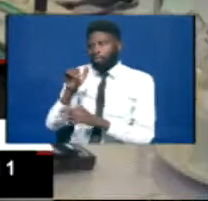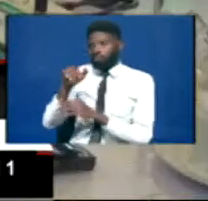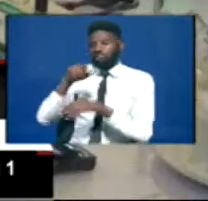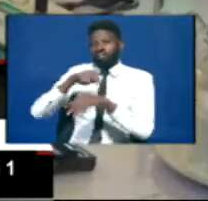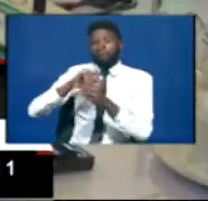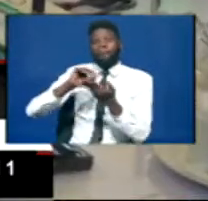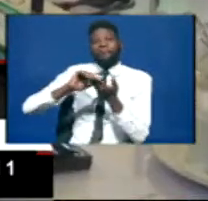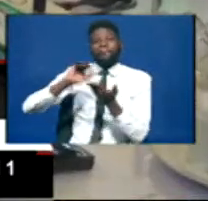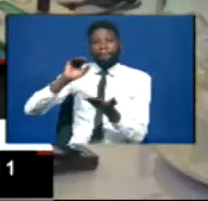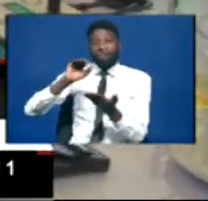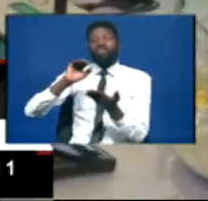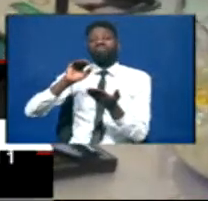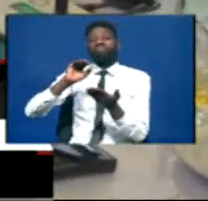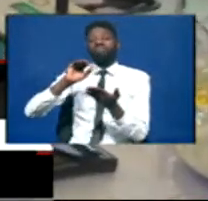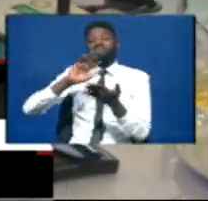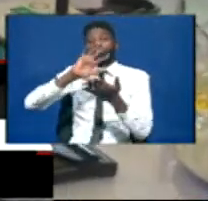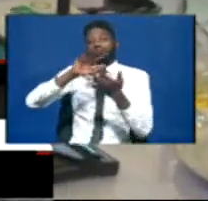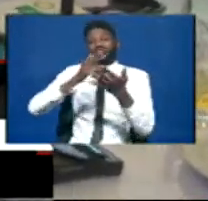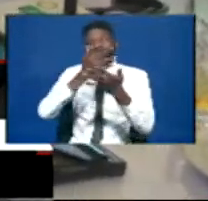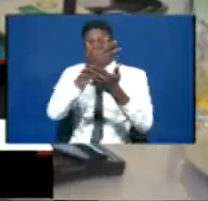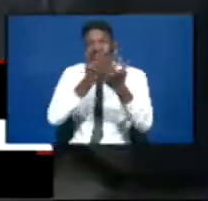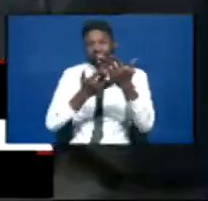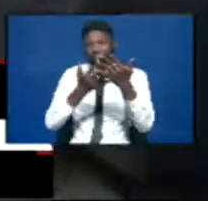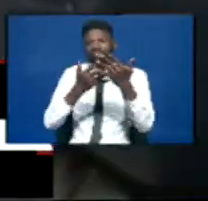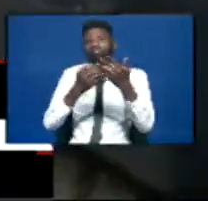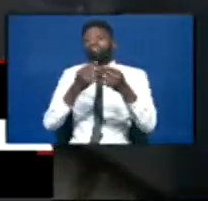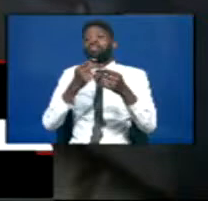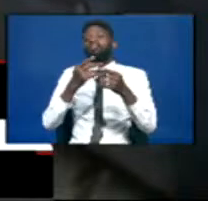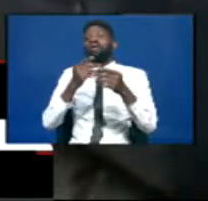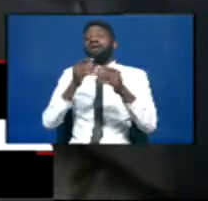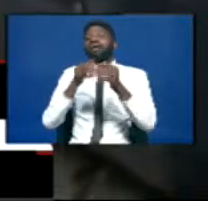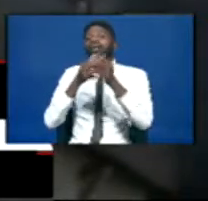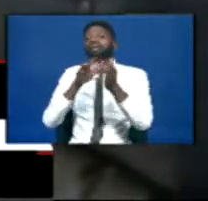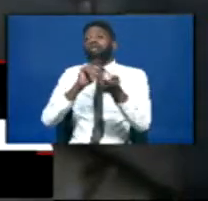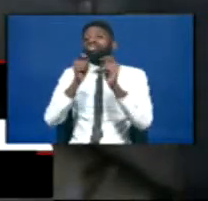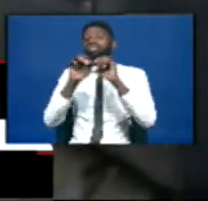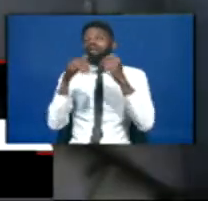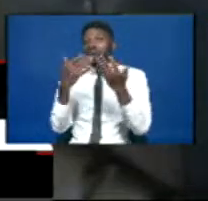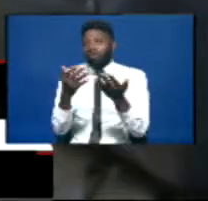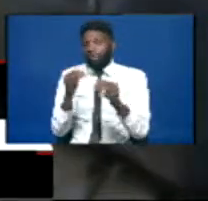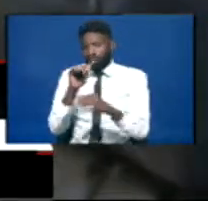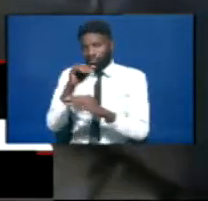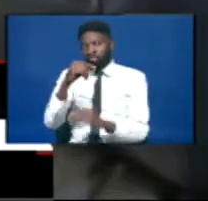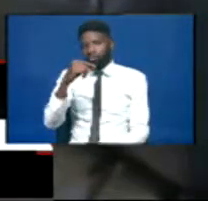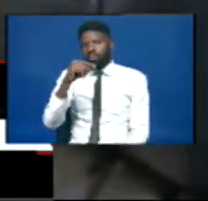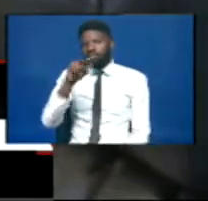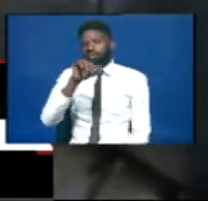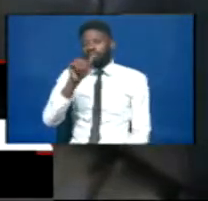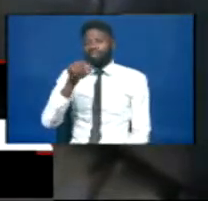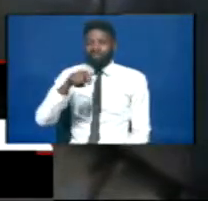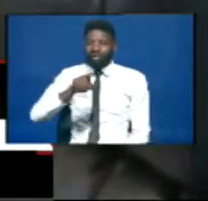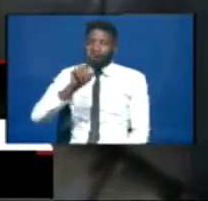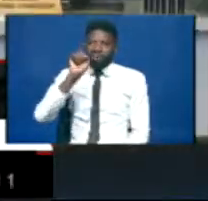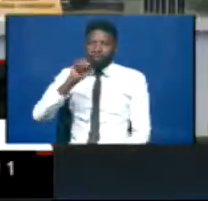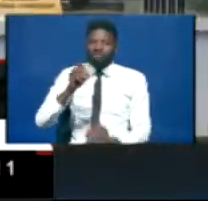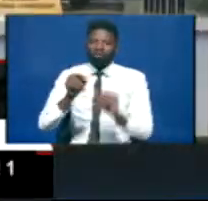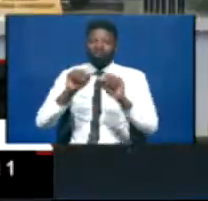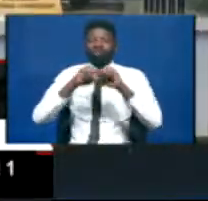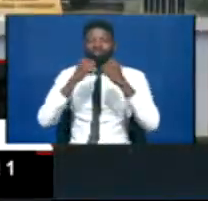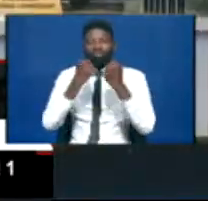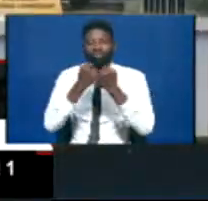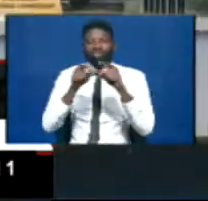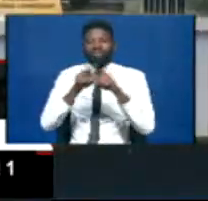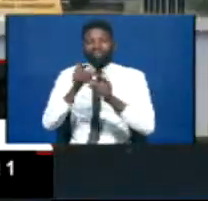ratiba ya mpito. Alitoa wito wa mashauriano nchini Guinea kushughulikia mzozo wa kijamii na kiuchumi baina ya